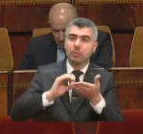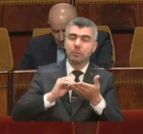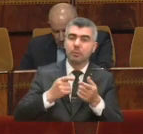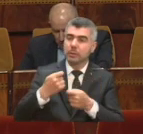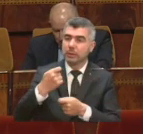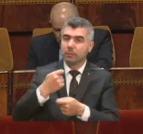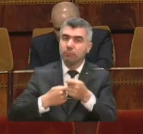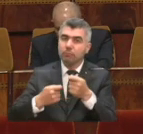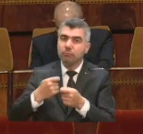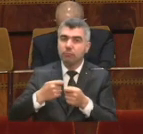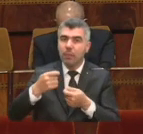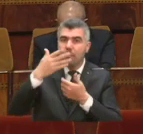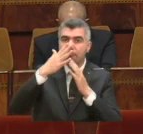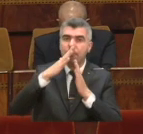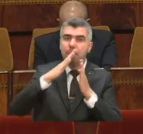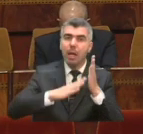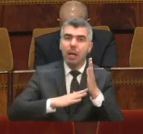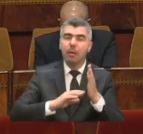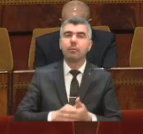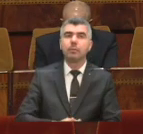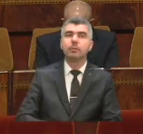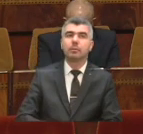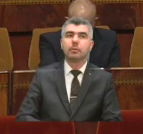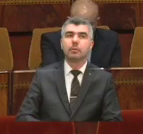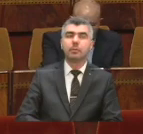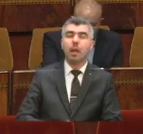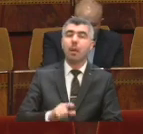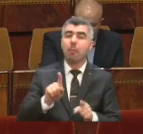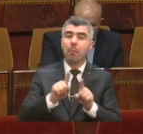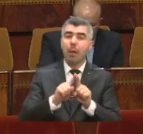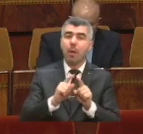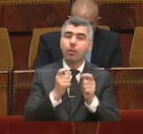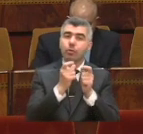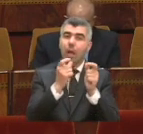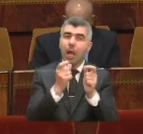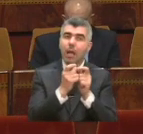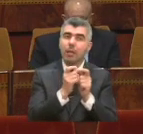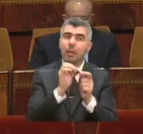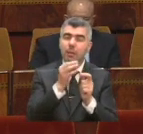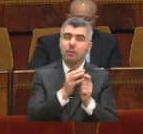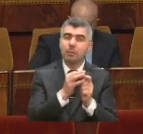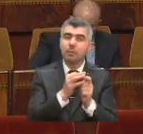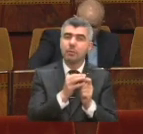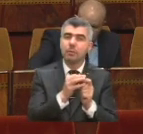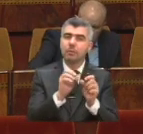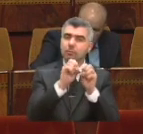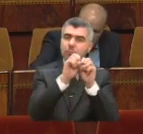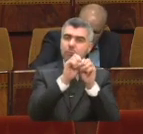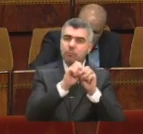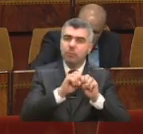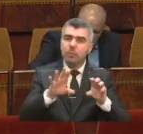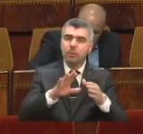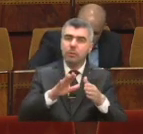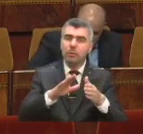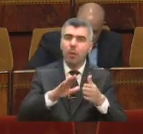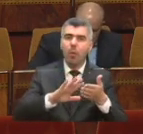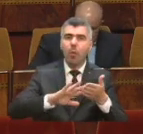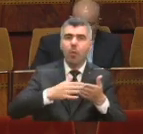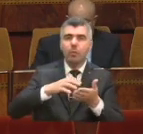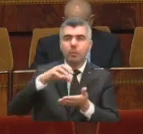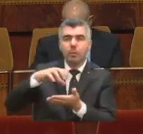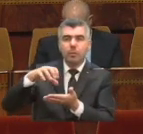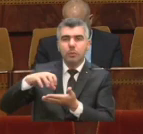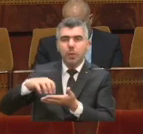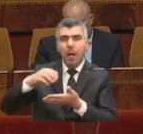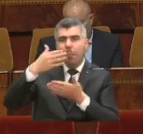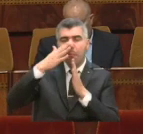للاقتصاد الوطني، وهذه الشركات لنا مرنة تنتشر في جميع أنحاء المغرب